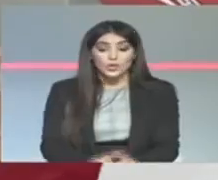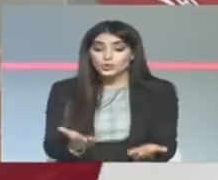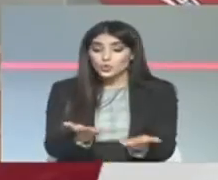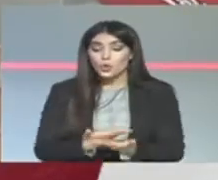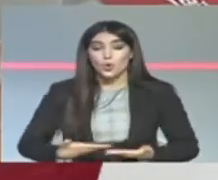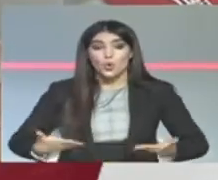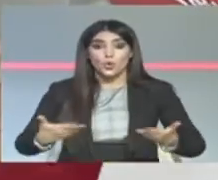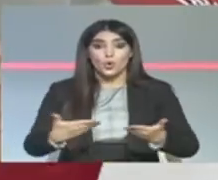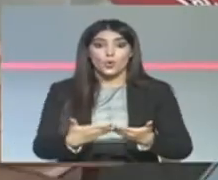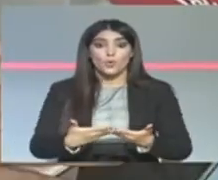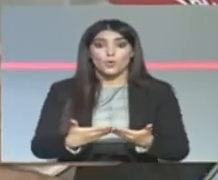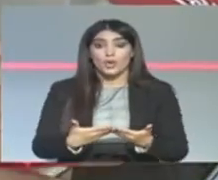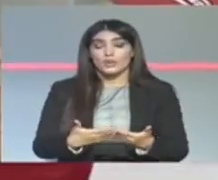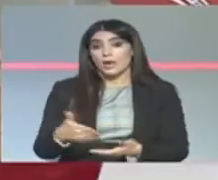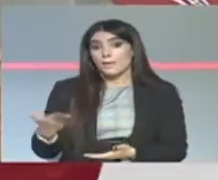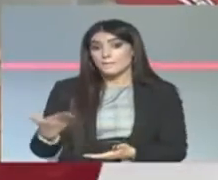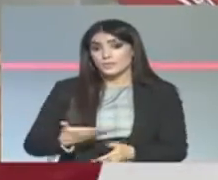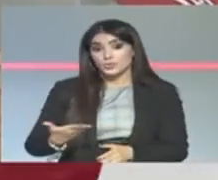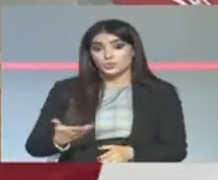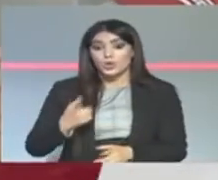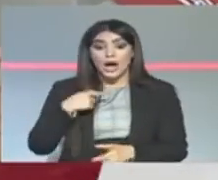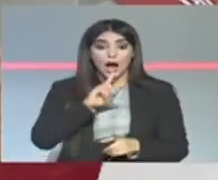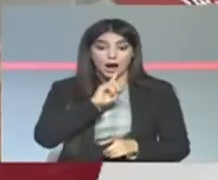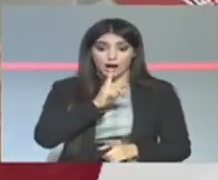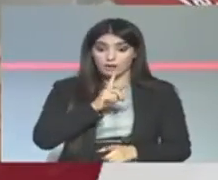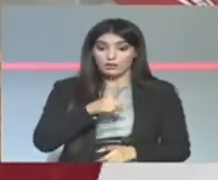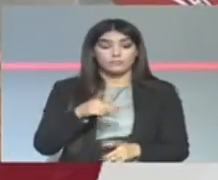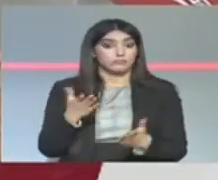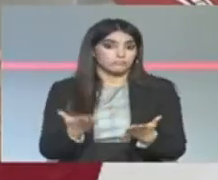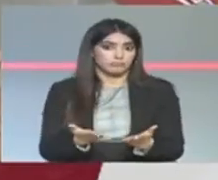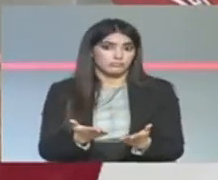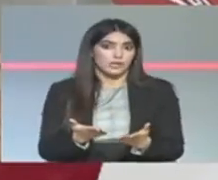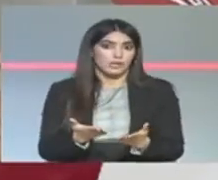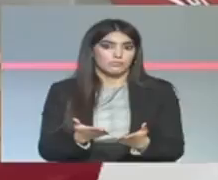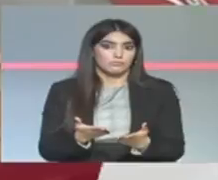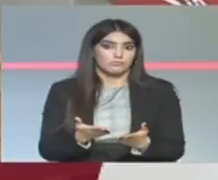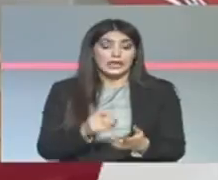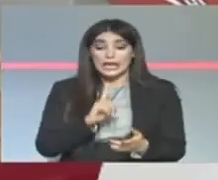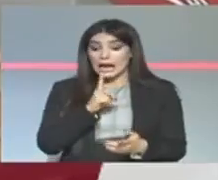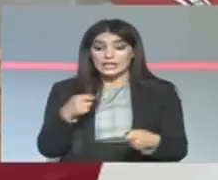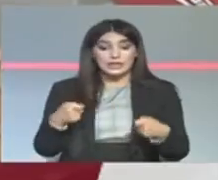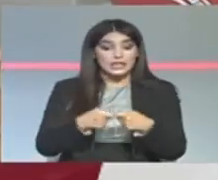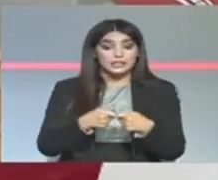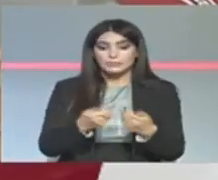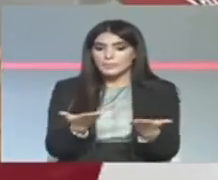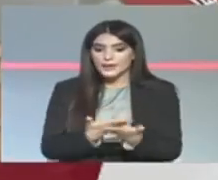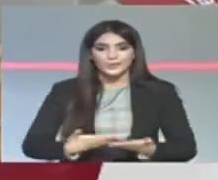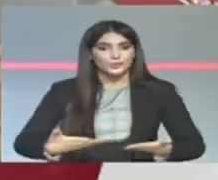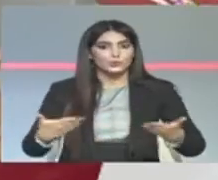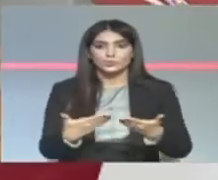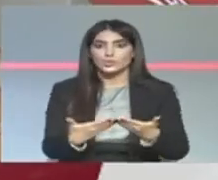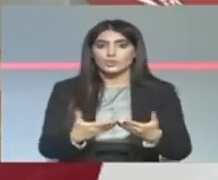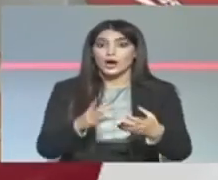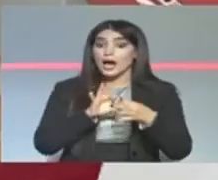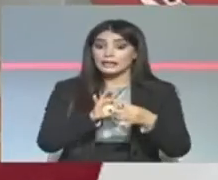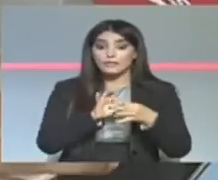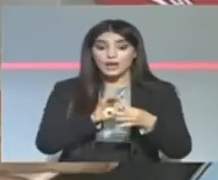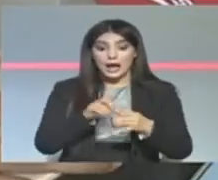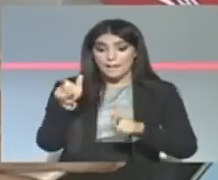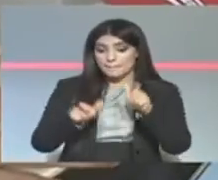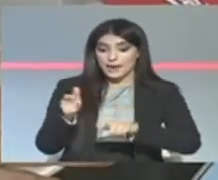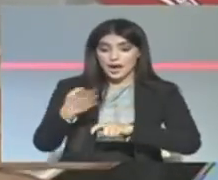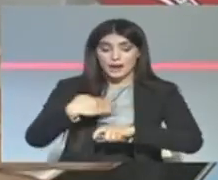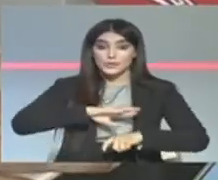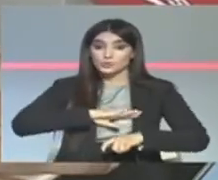هذا اه حتى معنا قرارات قد تكون قرارات اه موجعه اه متابعه الحال في علاقه منظورين في